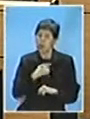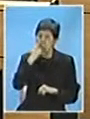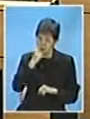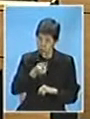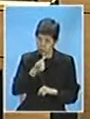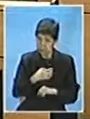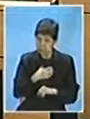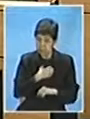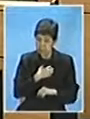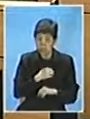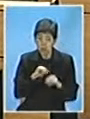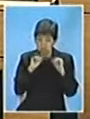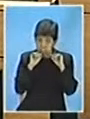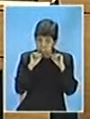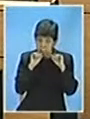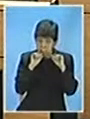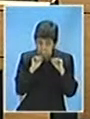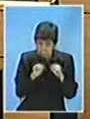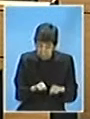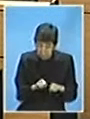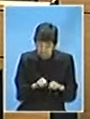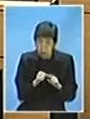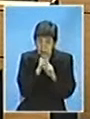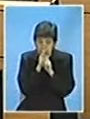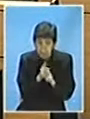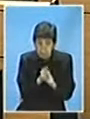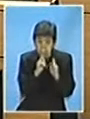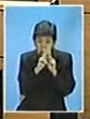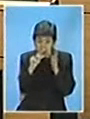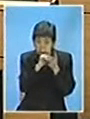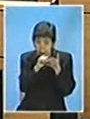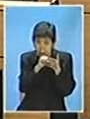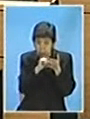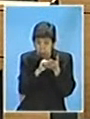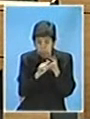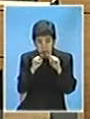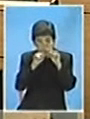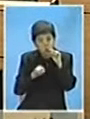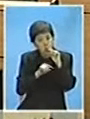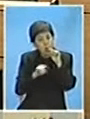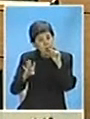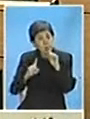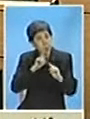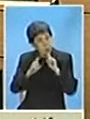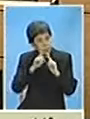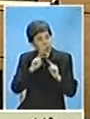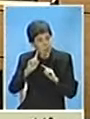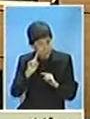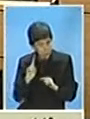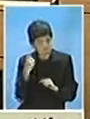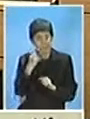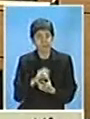ากลงมติแล้วเห็นด้วยกับทางที่กรรมการแก้ไขเนี่ยเดี๋ยวในวรรค4คงต้องมาพูดกันอีกครั้งหนึ่งนะ